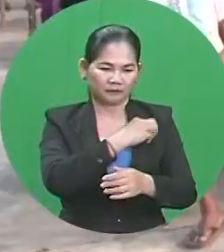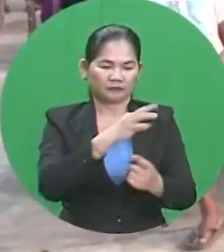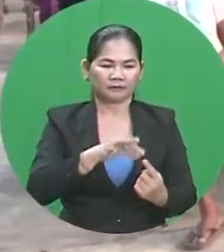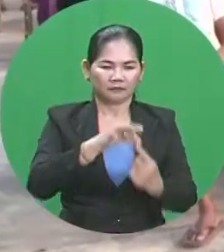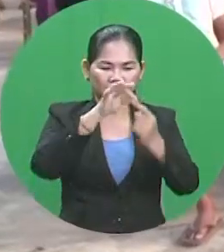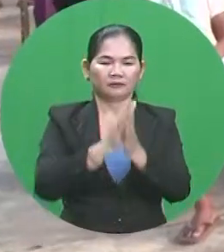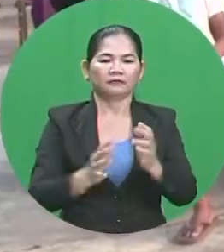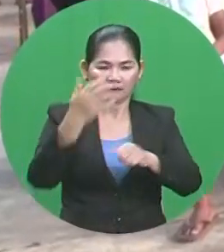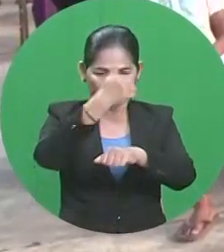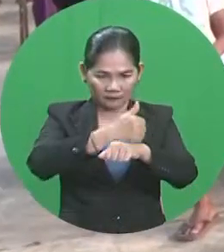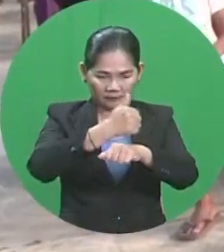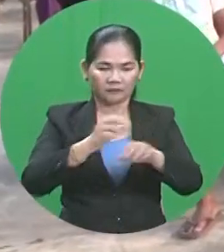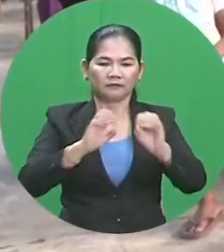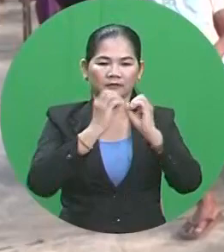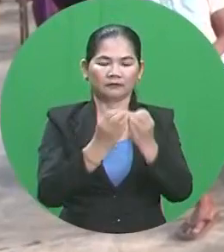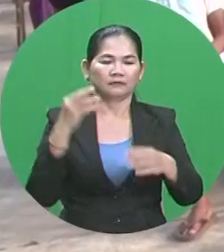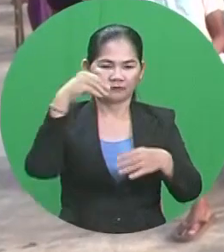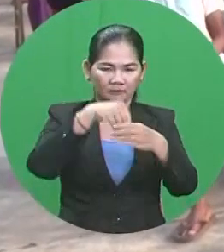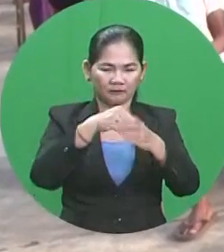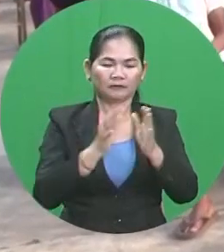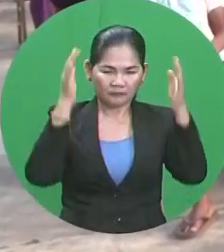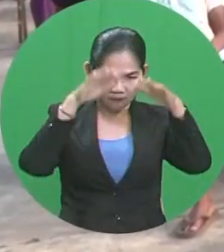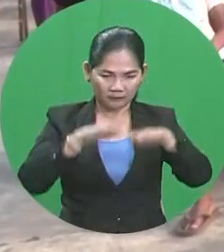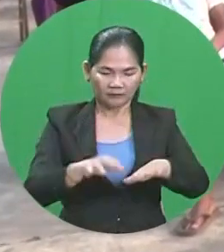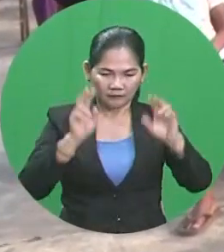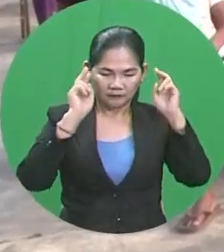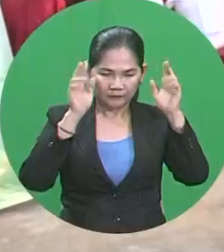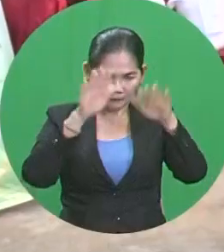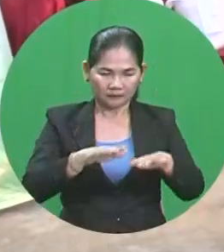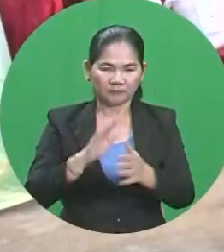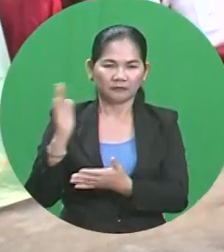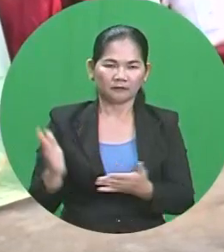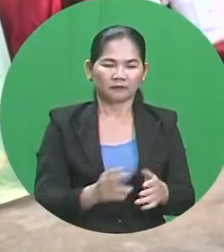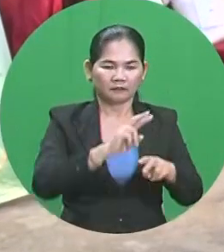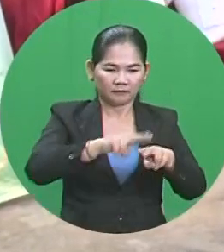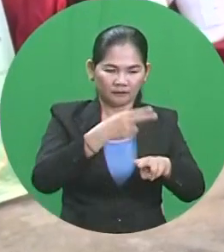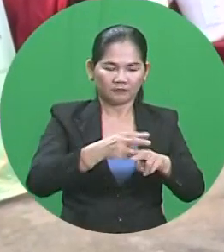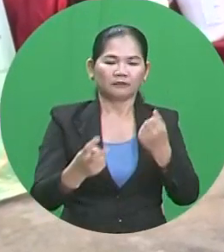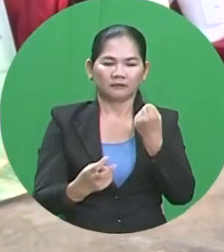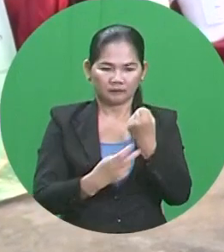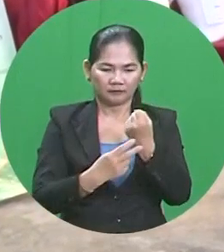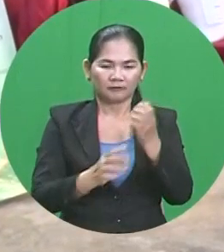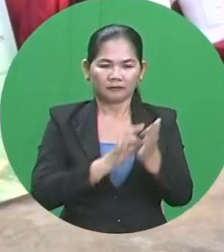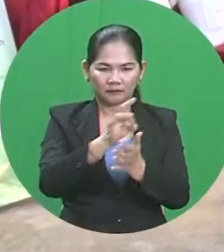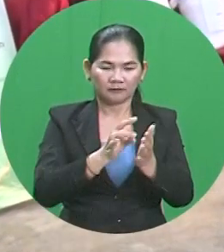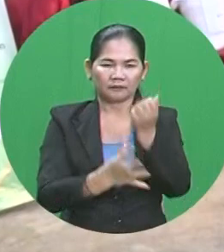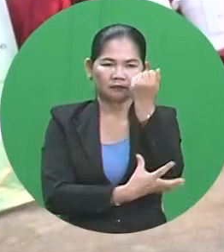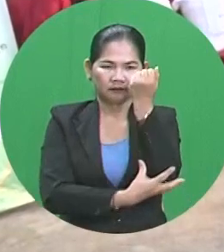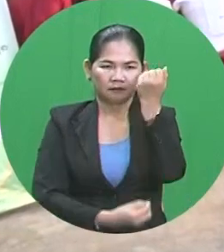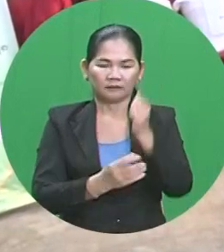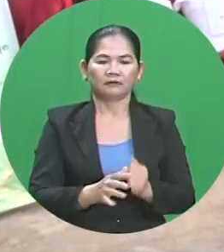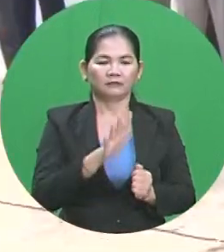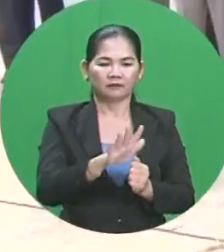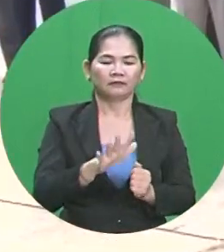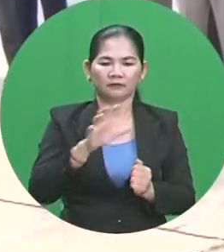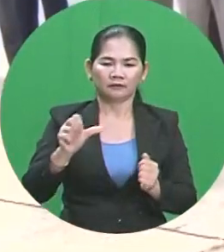សនៅជាប្រធានអង្គការមូលនិធិអភិវឌ្ឍមូស្លីមកម្ពុជាបានអញ្ជើញចែកអំណោយសង្គ្រោះដល់ប្រជាពលរដ្ឋក្រីក្រប្រមាណ